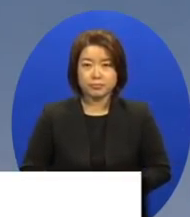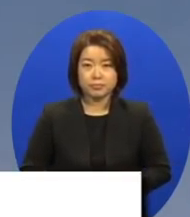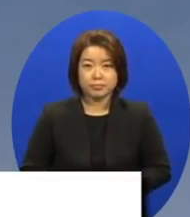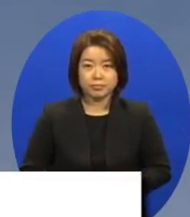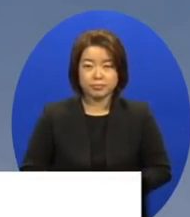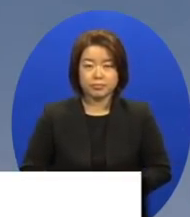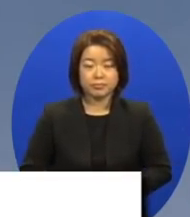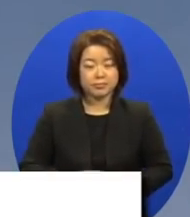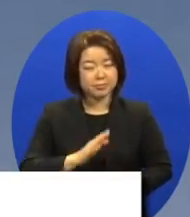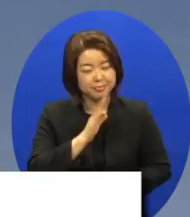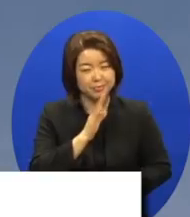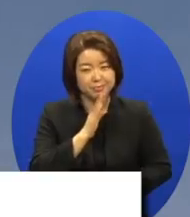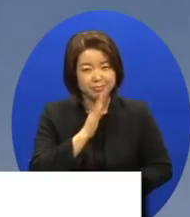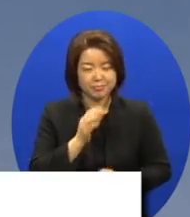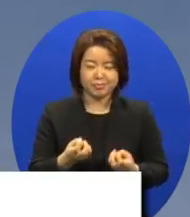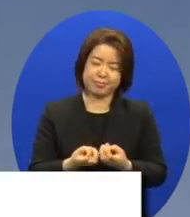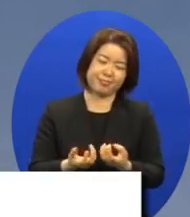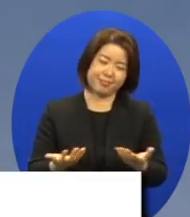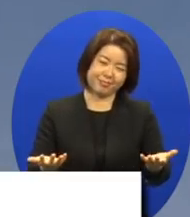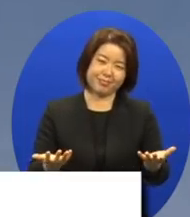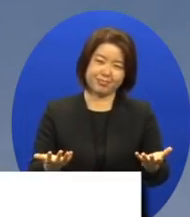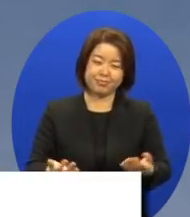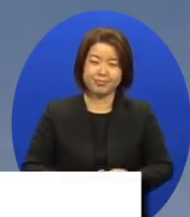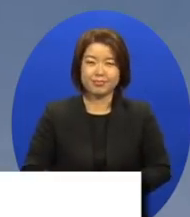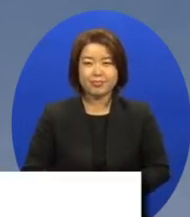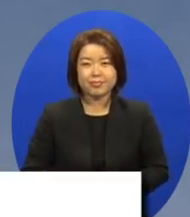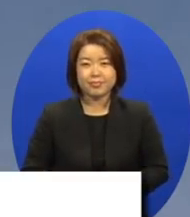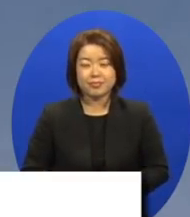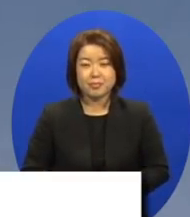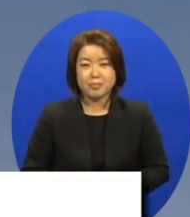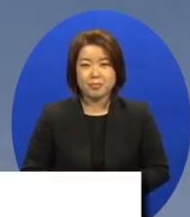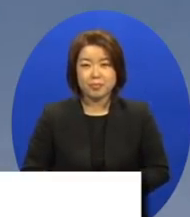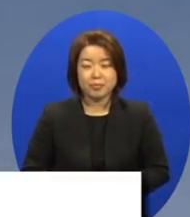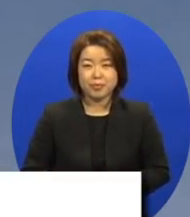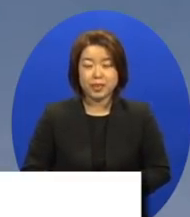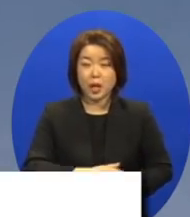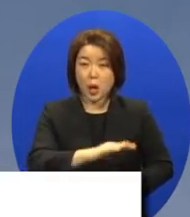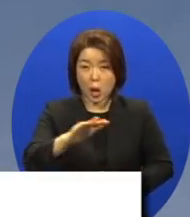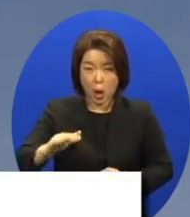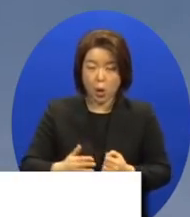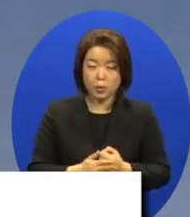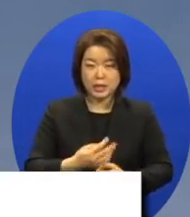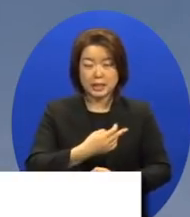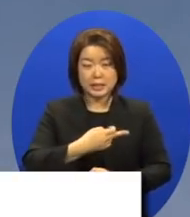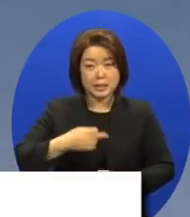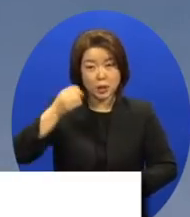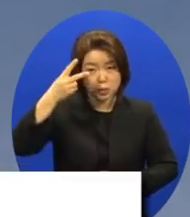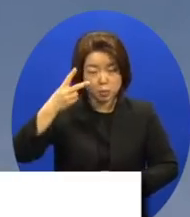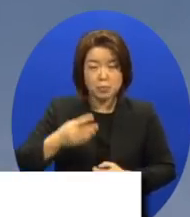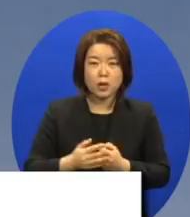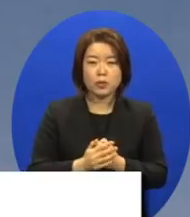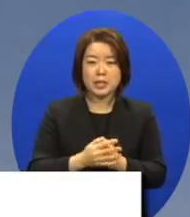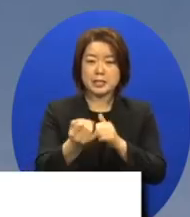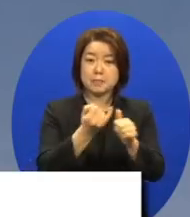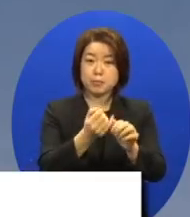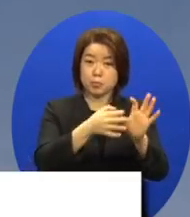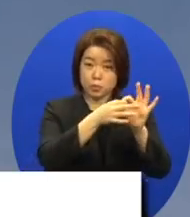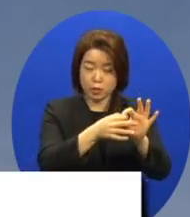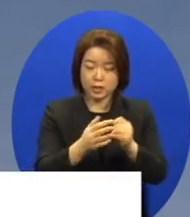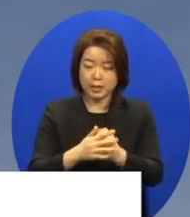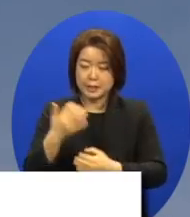참 대체가 안쓰는 사람들이죠 우리는 사도 바울이 부부관계 나